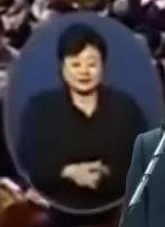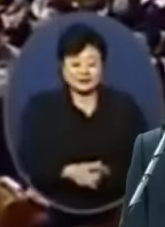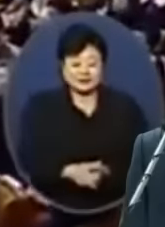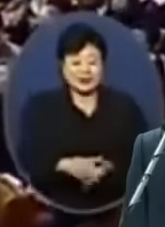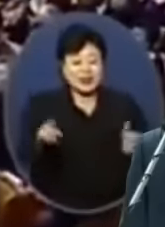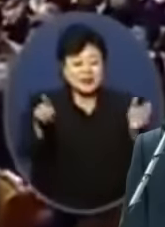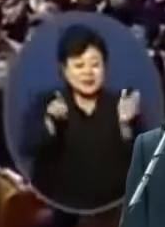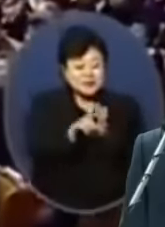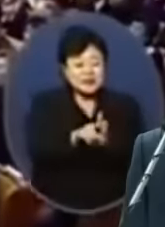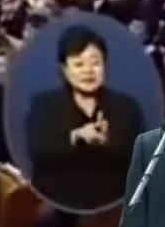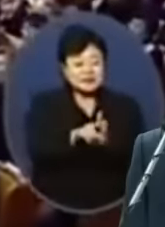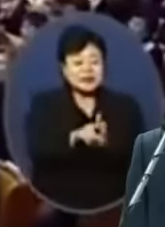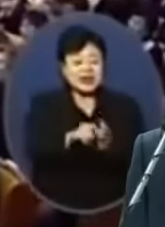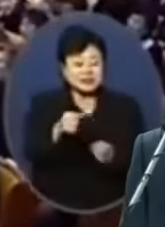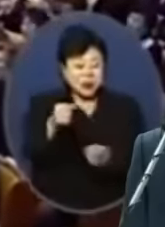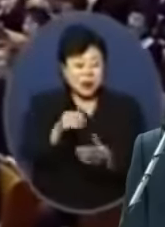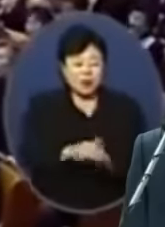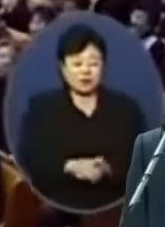믿음을 믿고